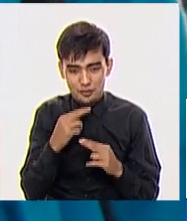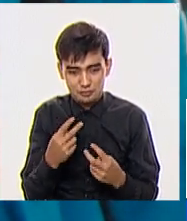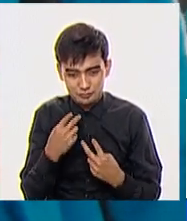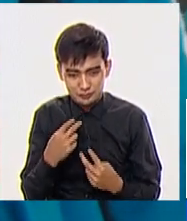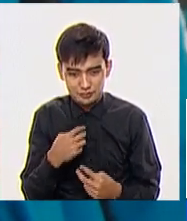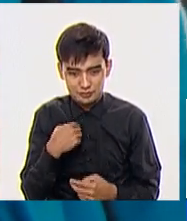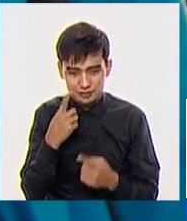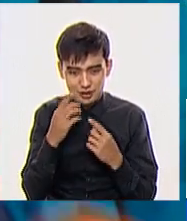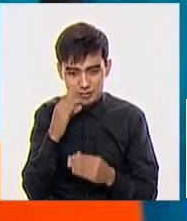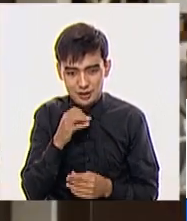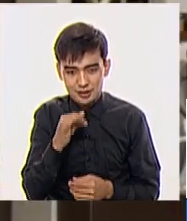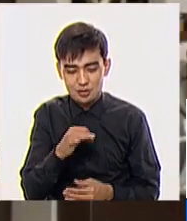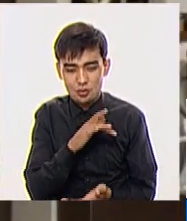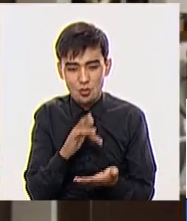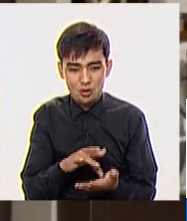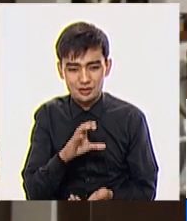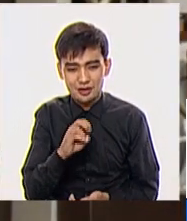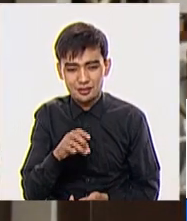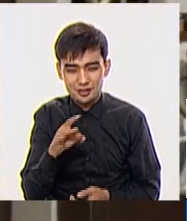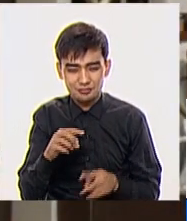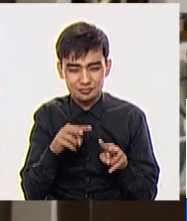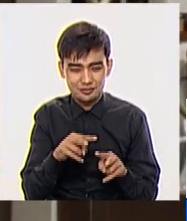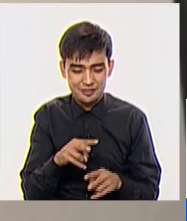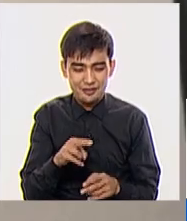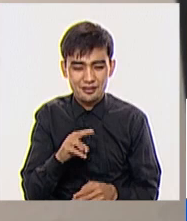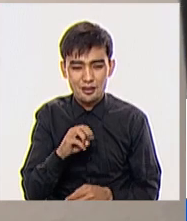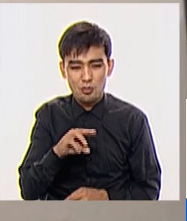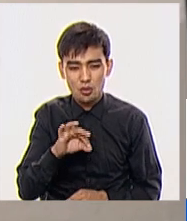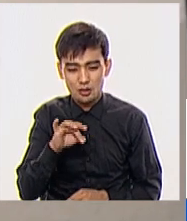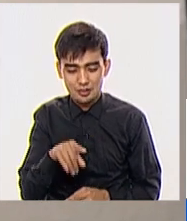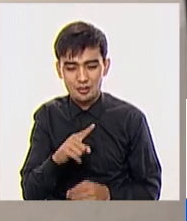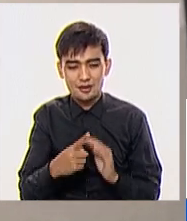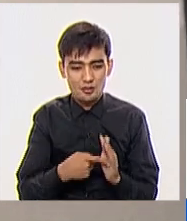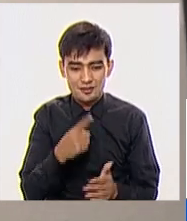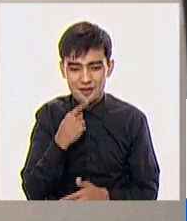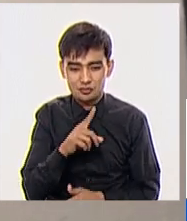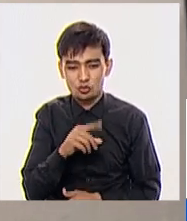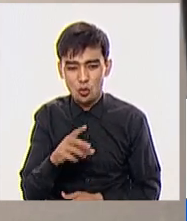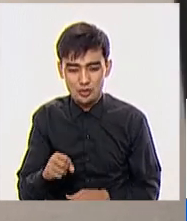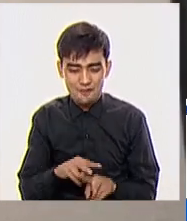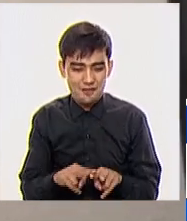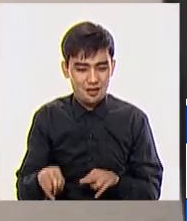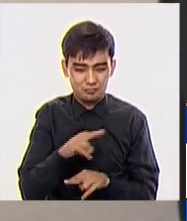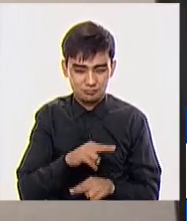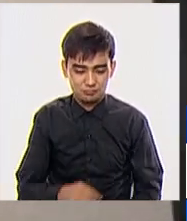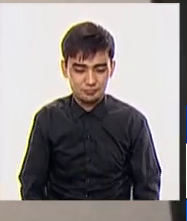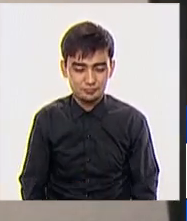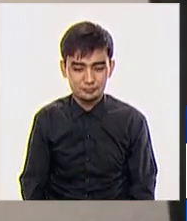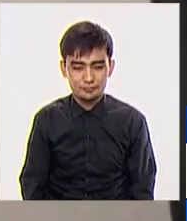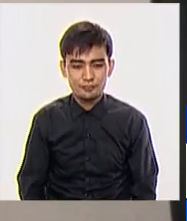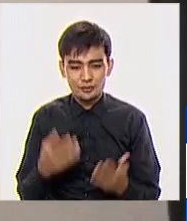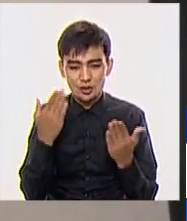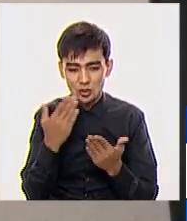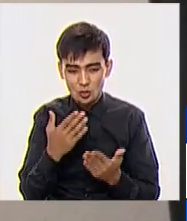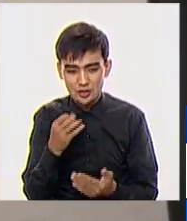заплачу. Ал қалалық санитарлық эпидемиологиялық бақылау департаменті бұл талап қызыл аймақтағылардың бәріне бірдей дейді.